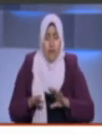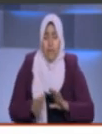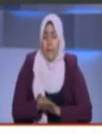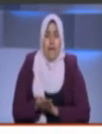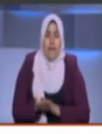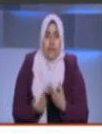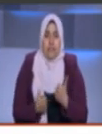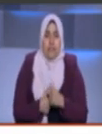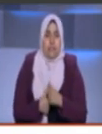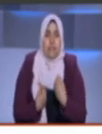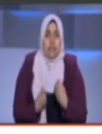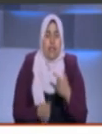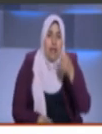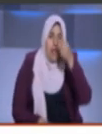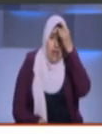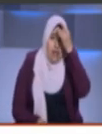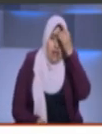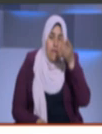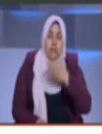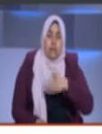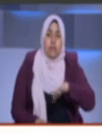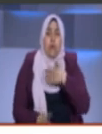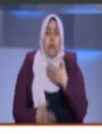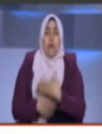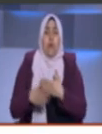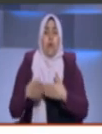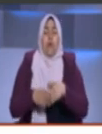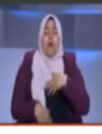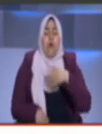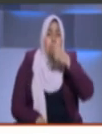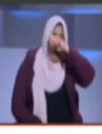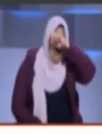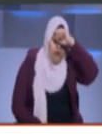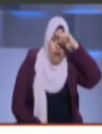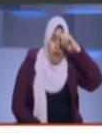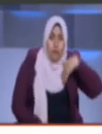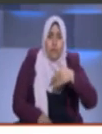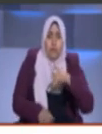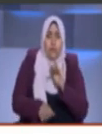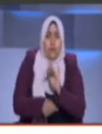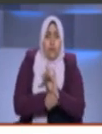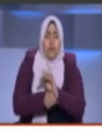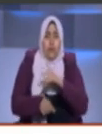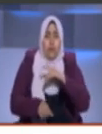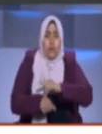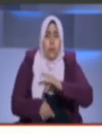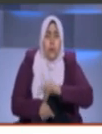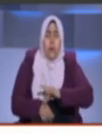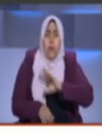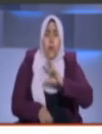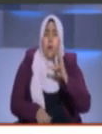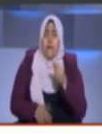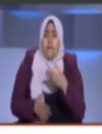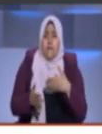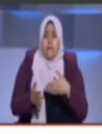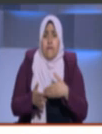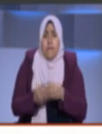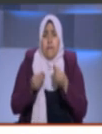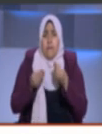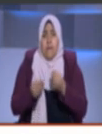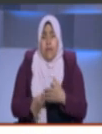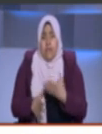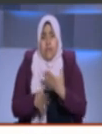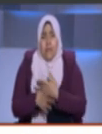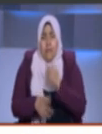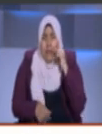ما ينفعش ان احنا ندمر كل اللي بنيناه في النظام الصحي خلال الاسابيع اللي فاتت. في الحقيقة السبب الرئيسي، السبب الرئيسي للتخفيف